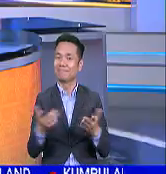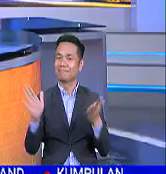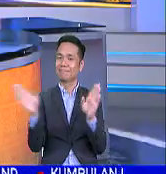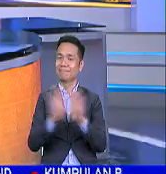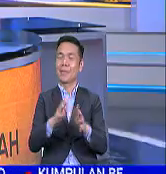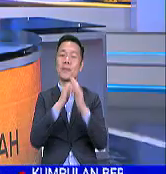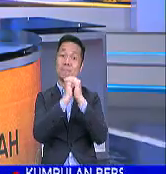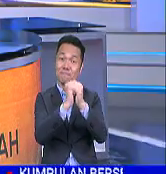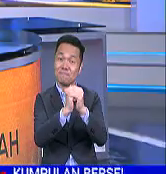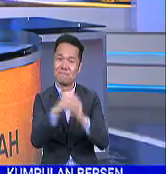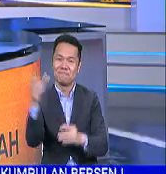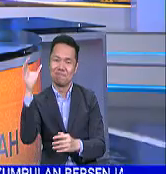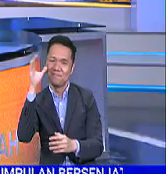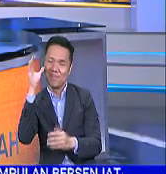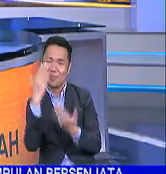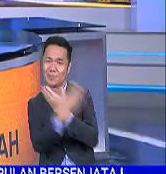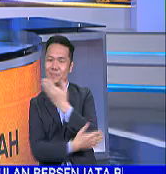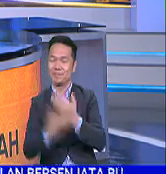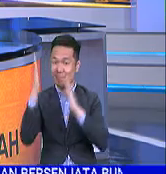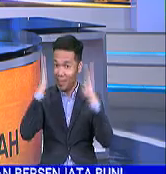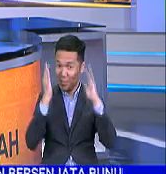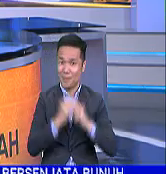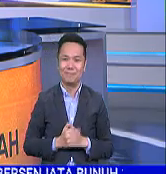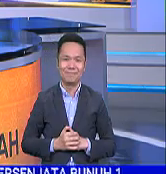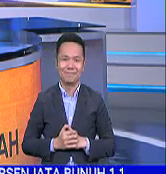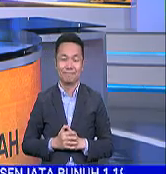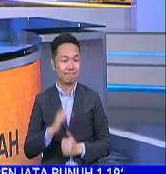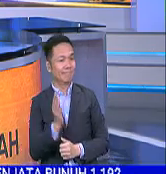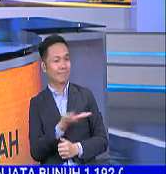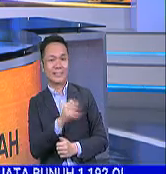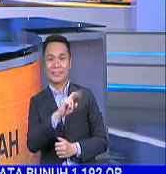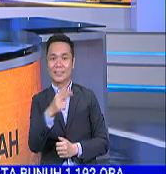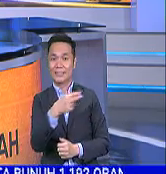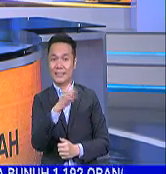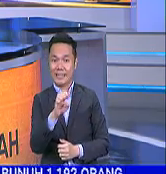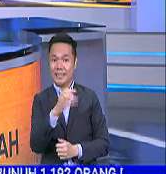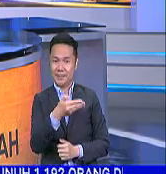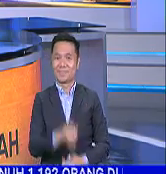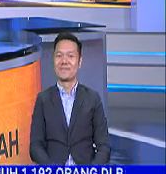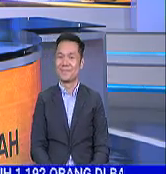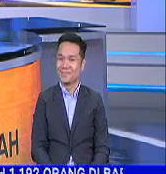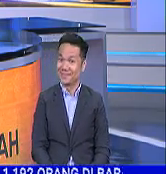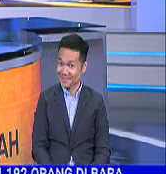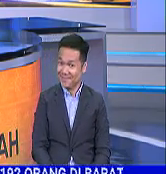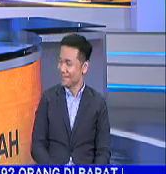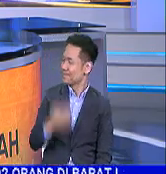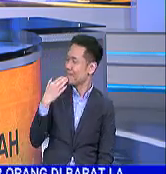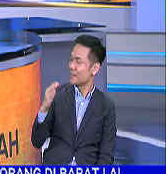kepada masyarakat Cina di seluruh Malaysia. Kita kembali bersama Sahih di Angkasa Puri. Terima kasih,